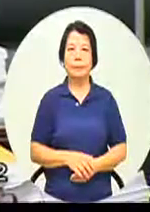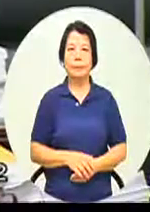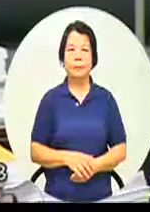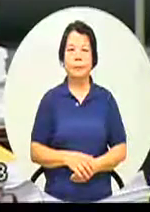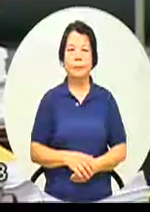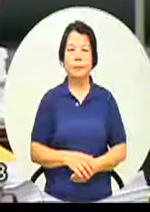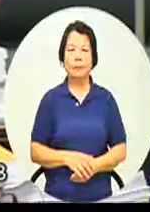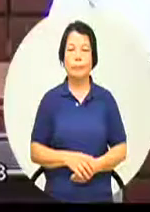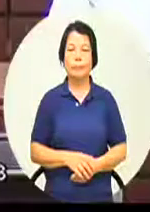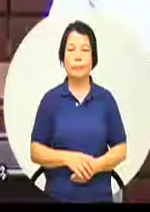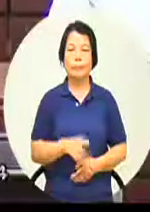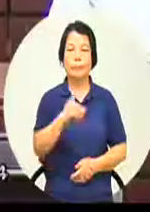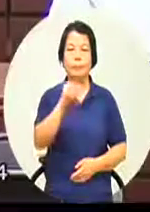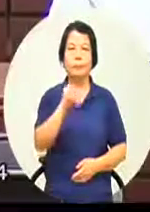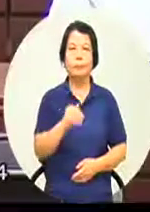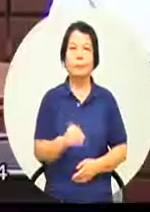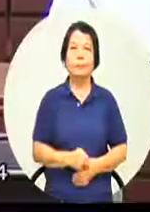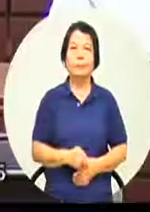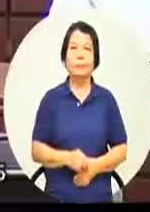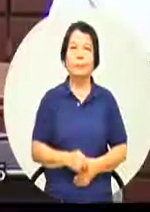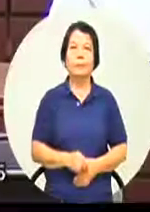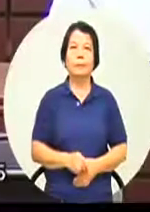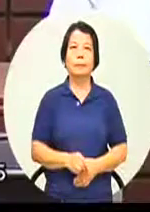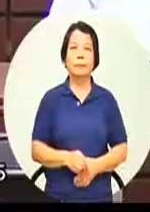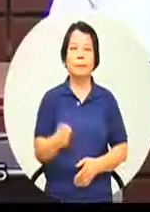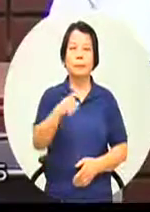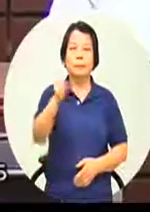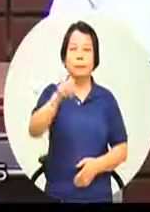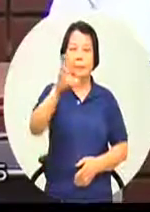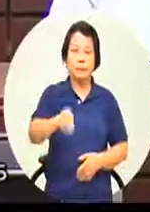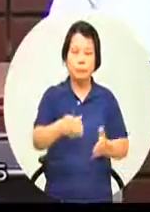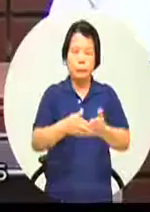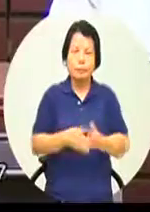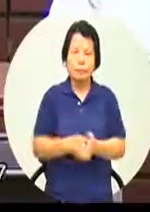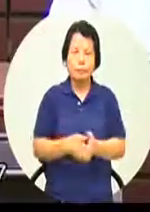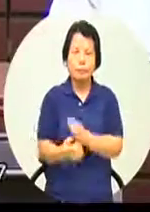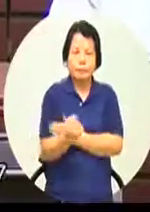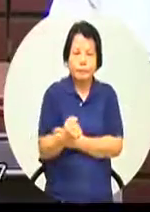一千万了啊！我们再极力争取，好不好？